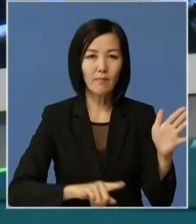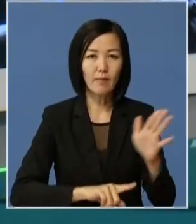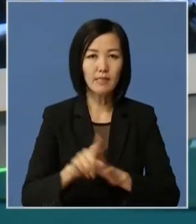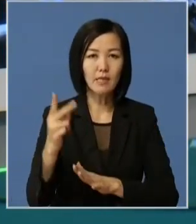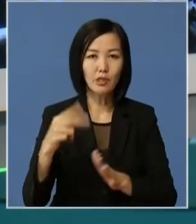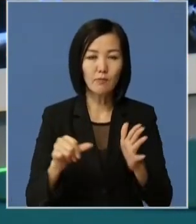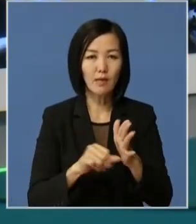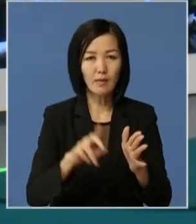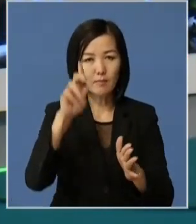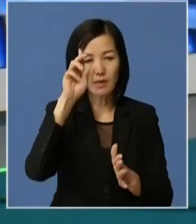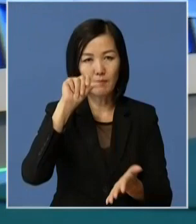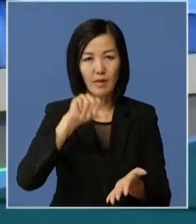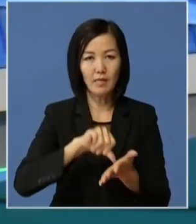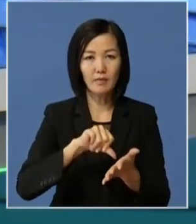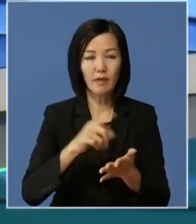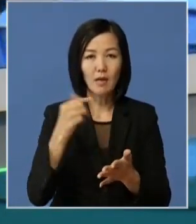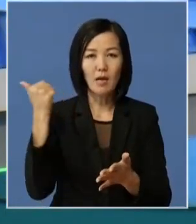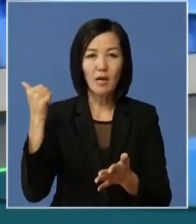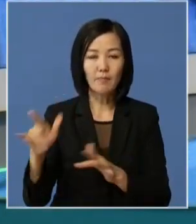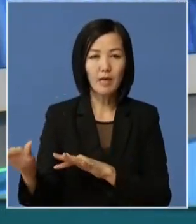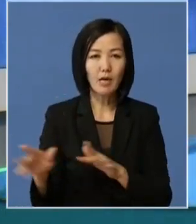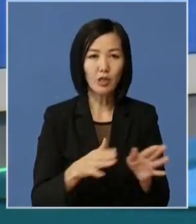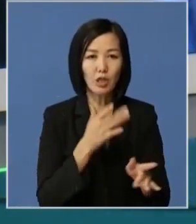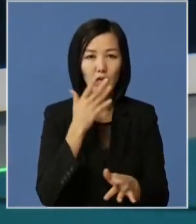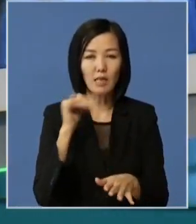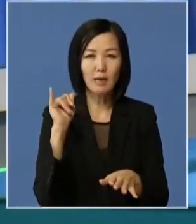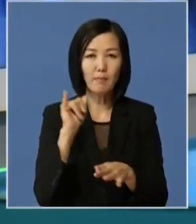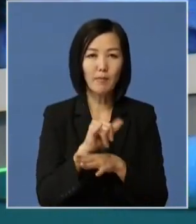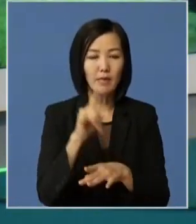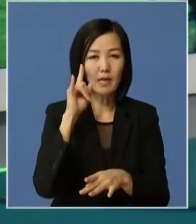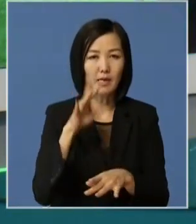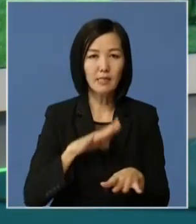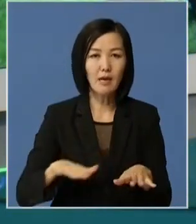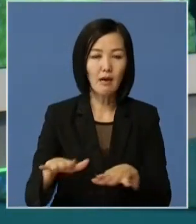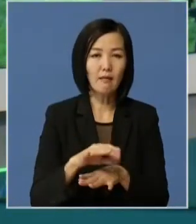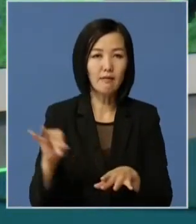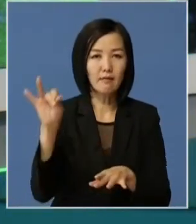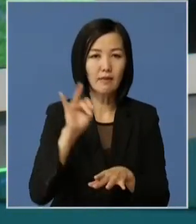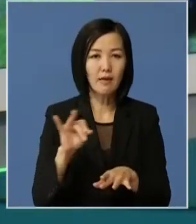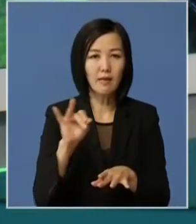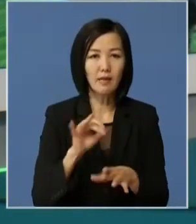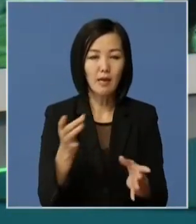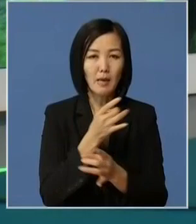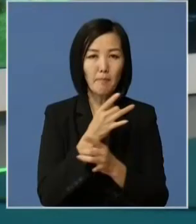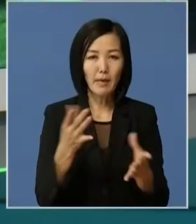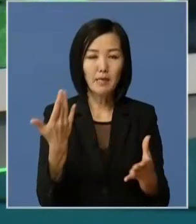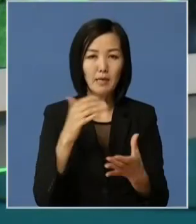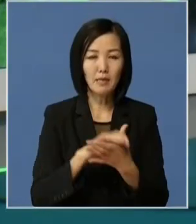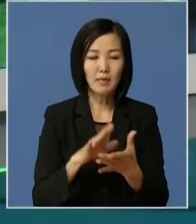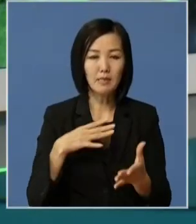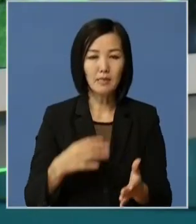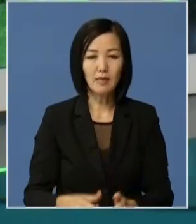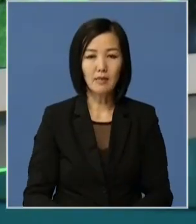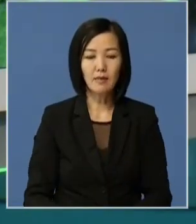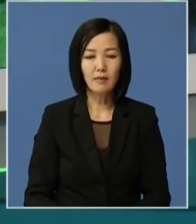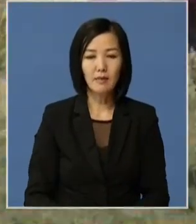елінің өкілдері қатысып жатыр. Бір аптаға созылатын шарада шетелдік меймандарға қазақ халқының тарихи мұрасы және мәдениеті